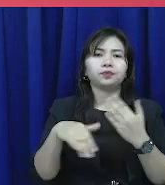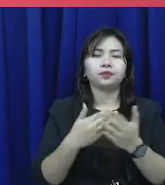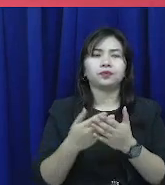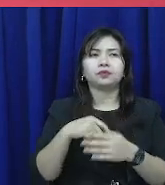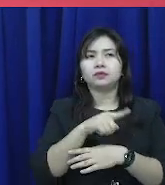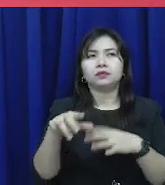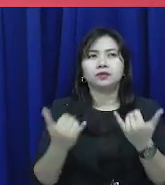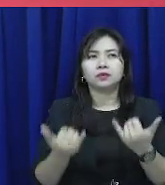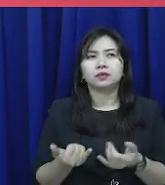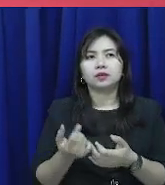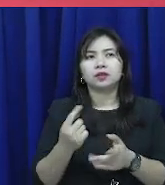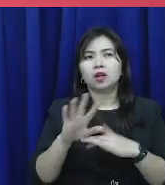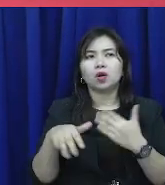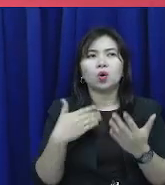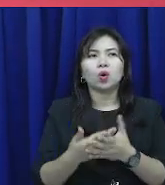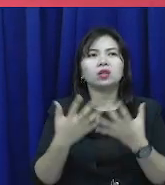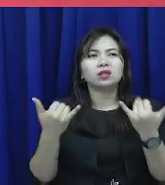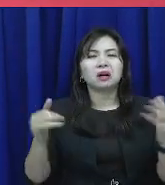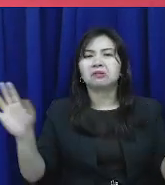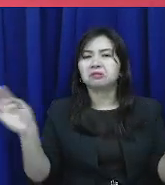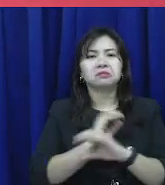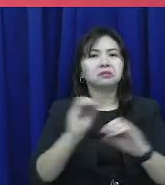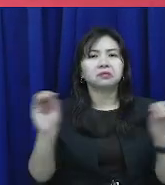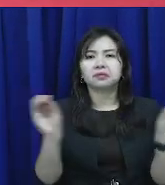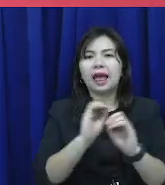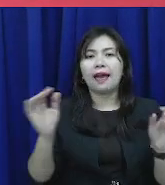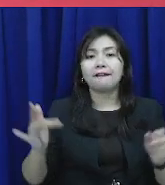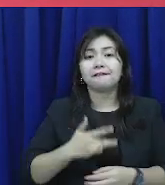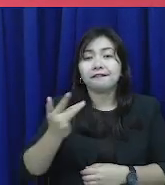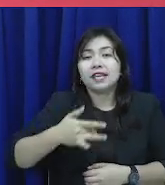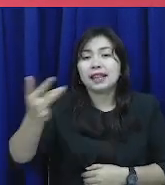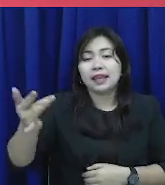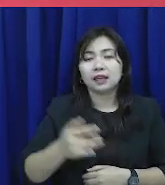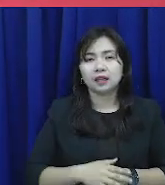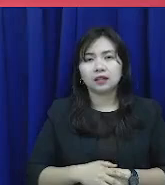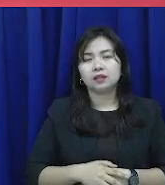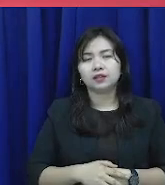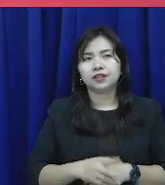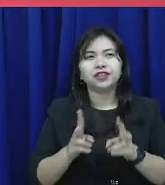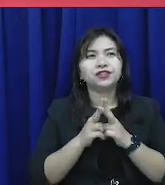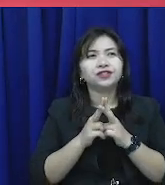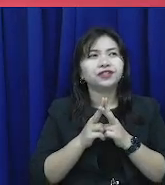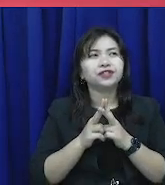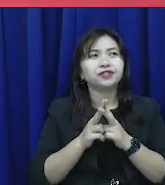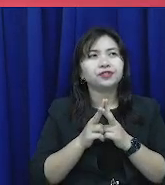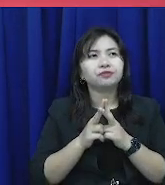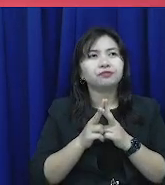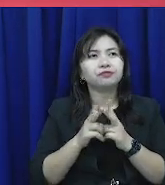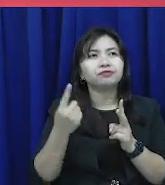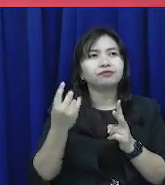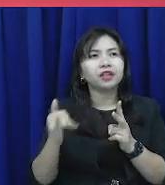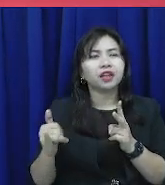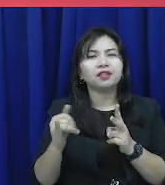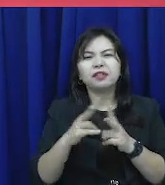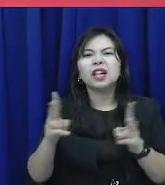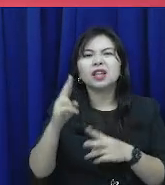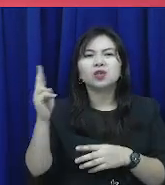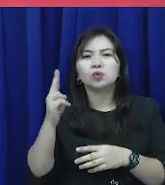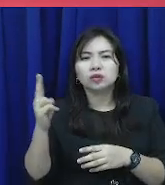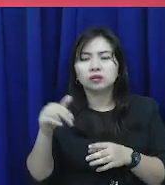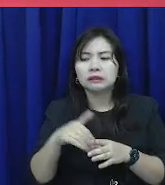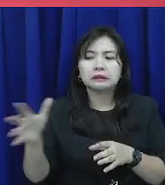already Numb It's like Ano na sila kumbaga they get used to the seed Sabi ko